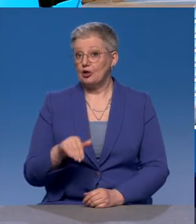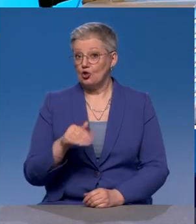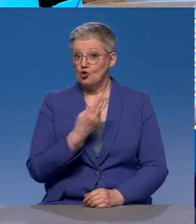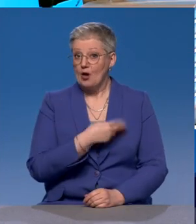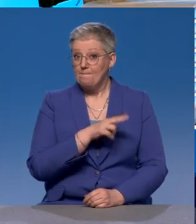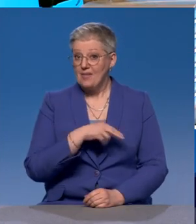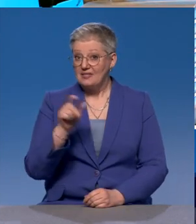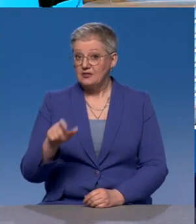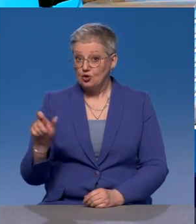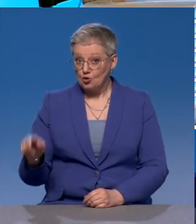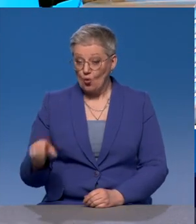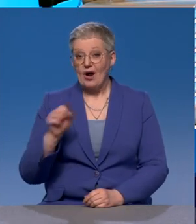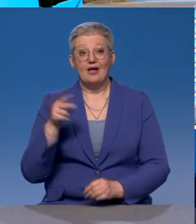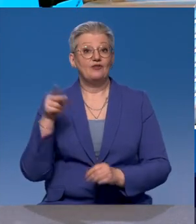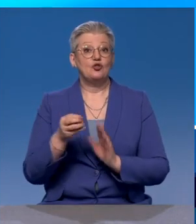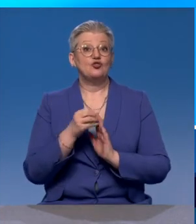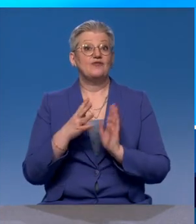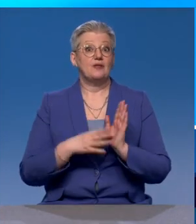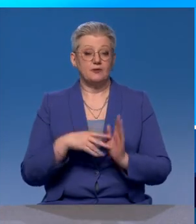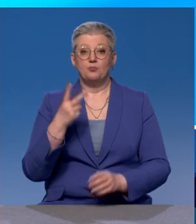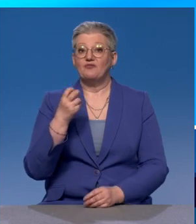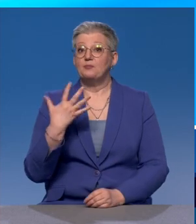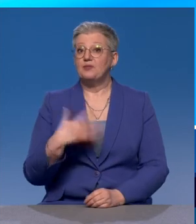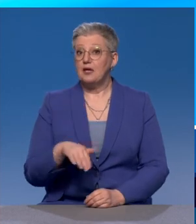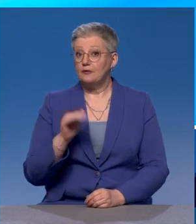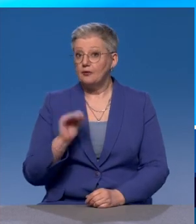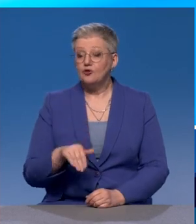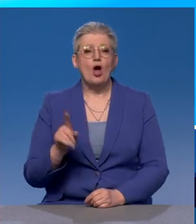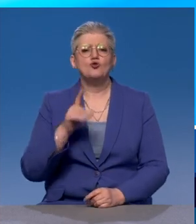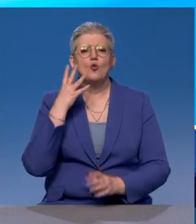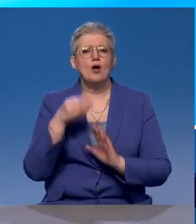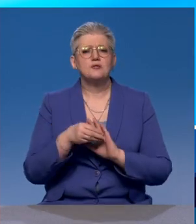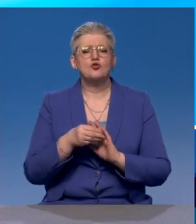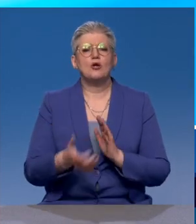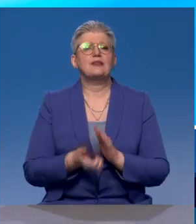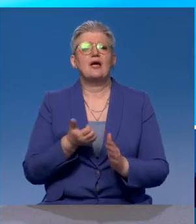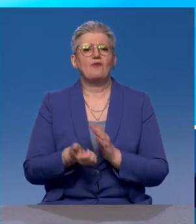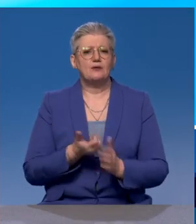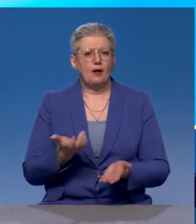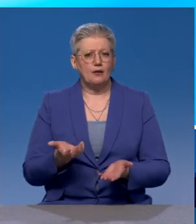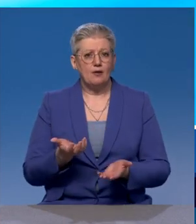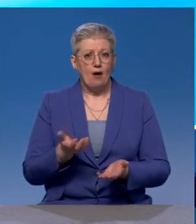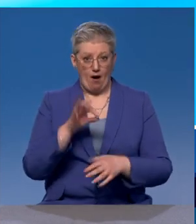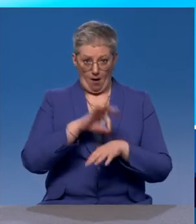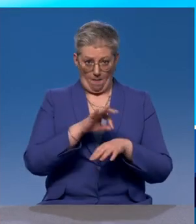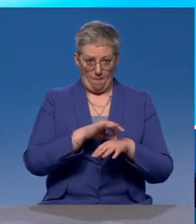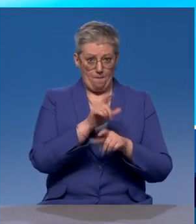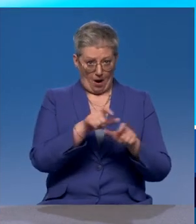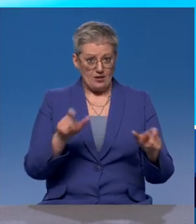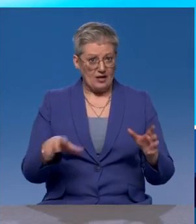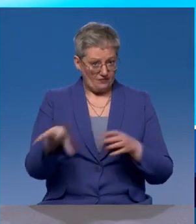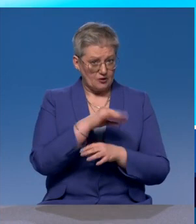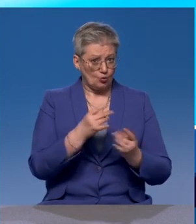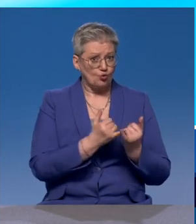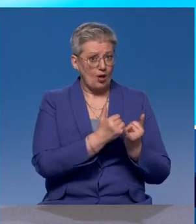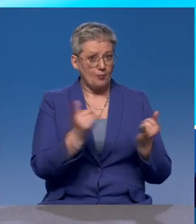в 2019 году 250 тысяч медсестер. А что означает, что не хватает этих людей? Да. Больных же, они же всех должны обслужить. Значит,